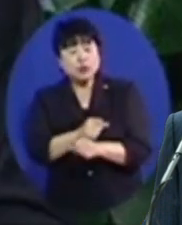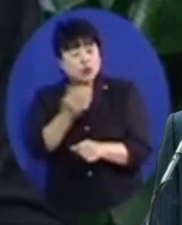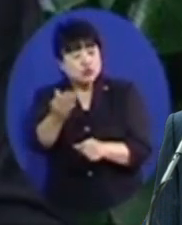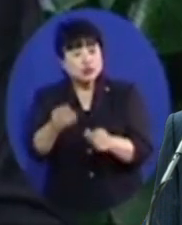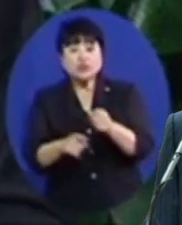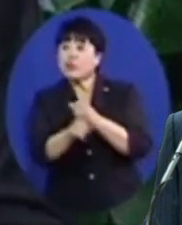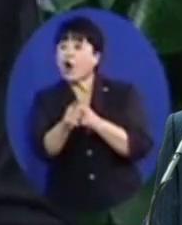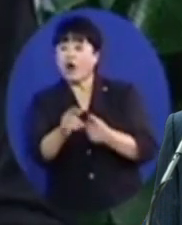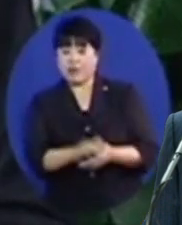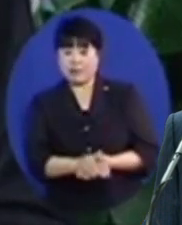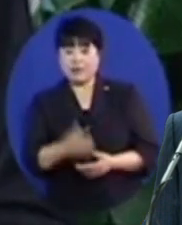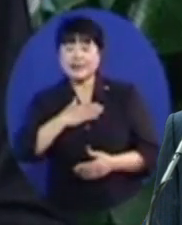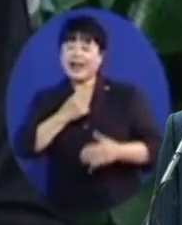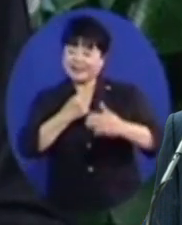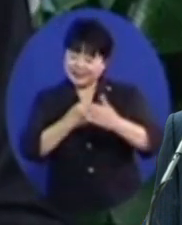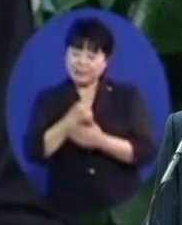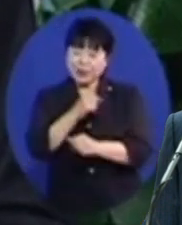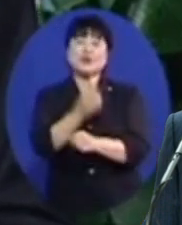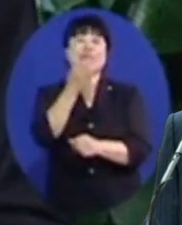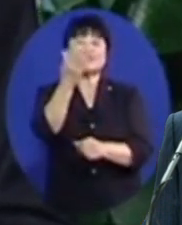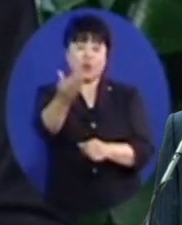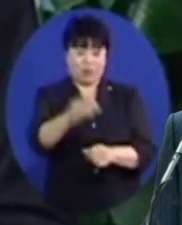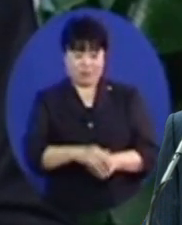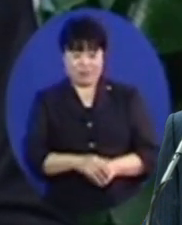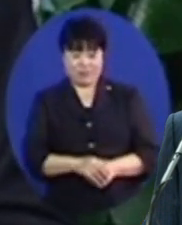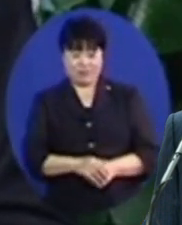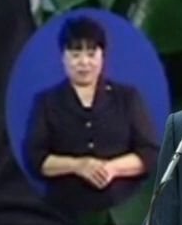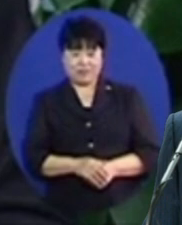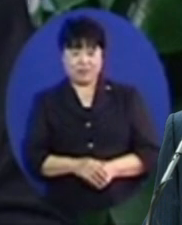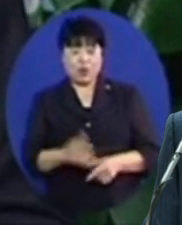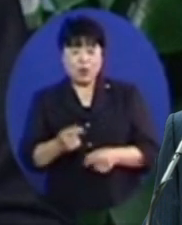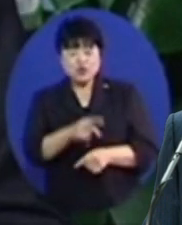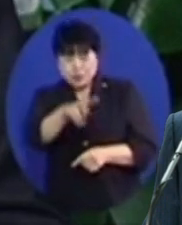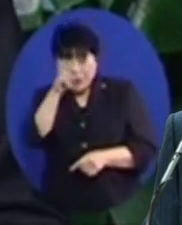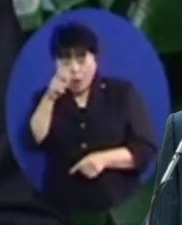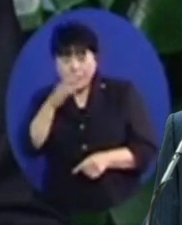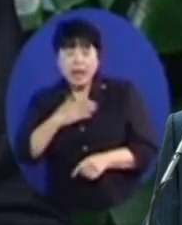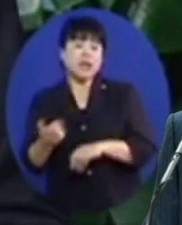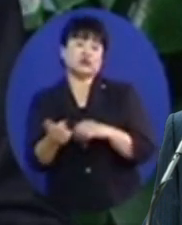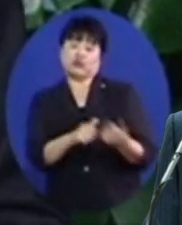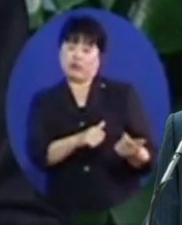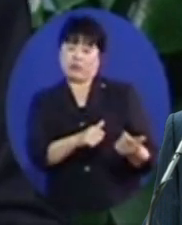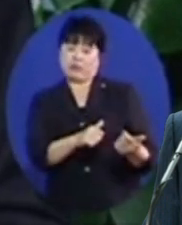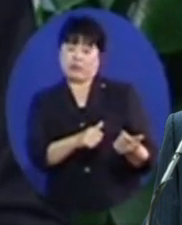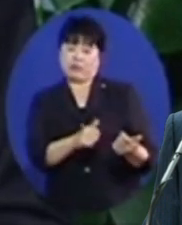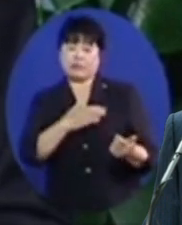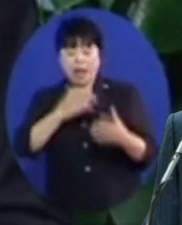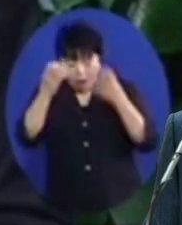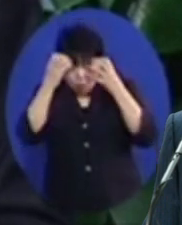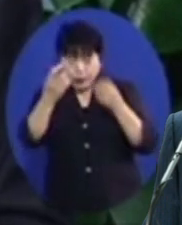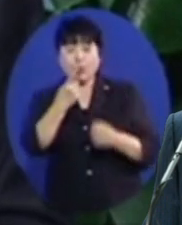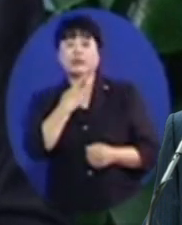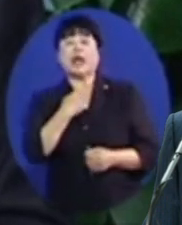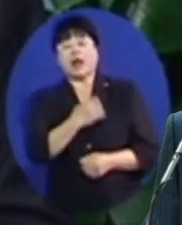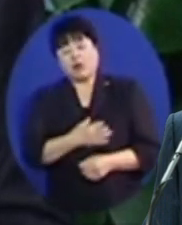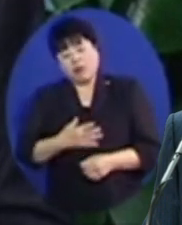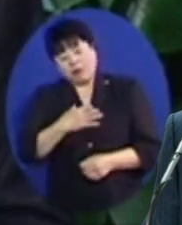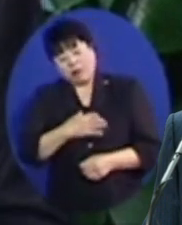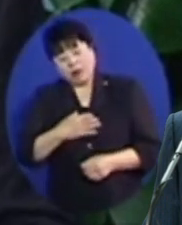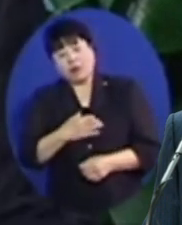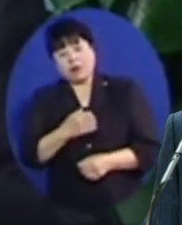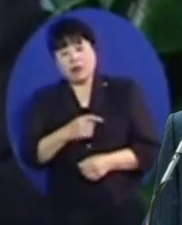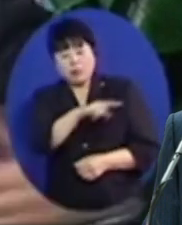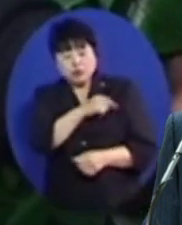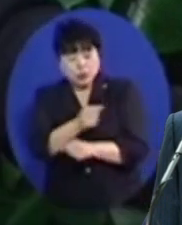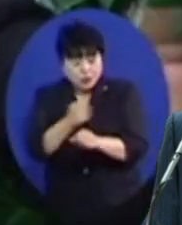그러냐? 나 때문에 용서하는 것입니다. 원수를 미워하고 있으면 내가 죽는 것이니까, 내가 고통스럽고 내가 괴로우니까